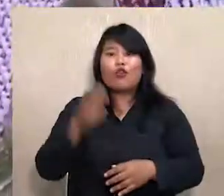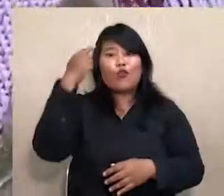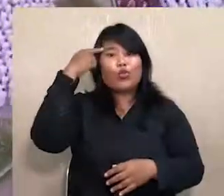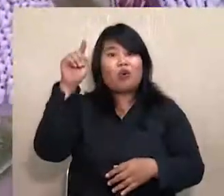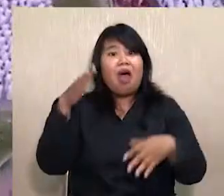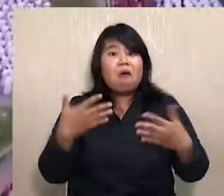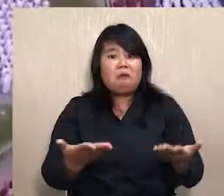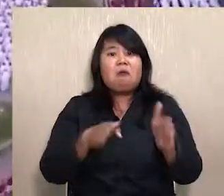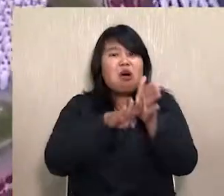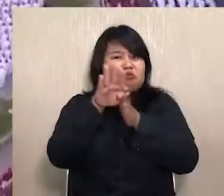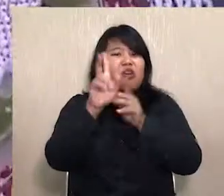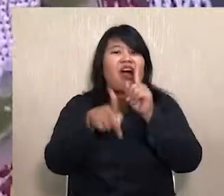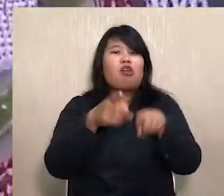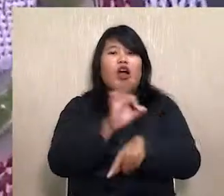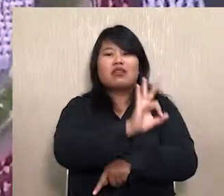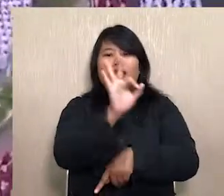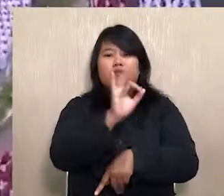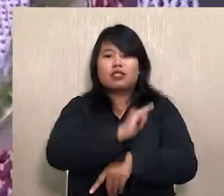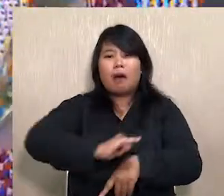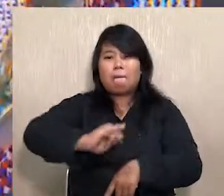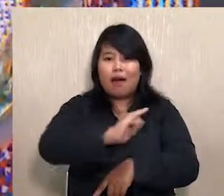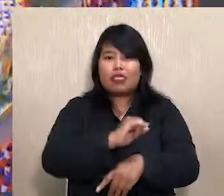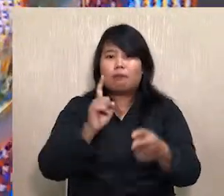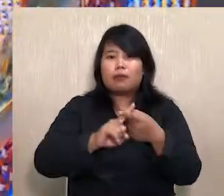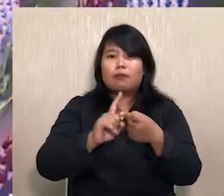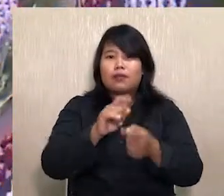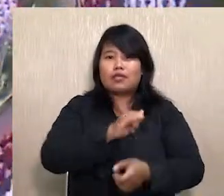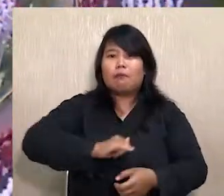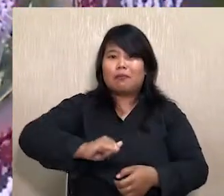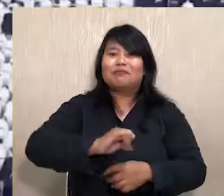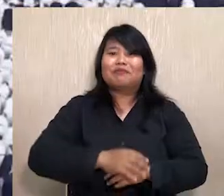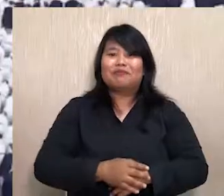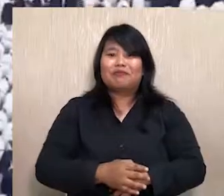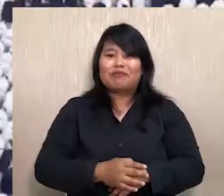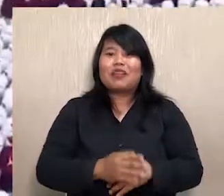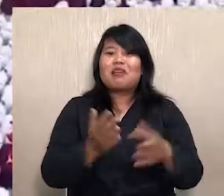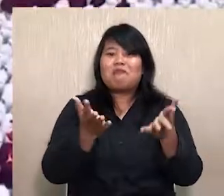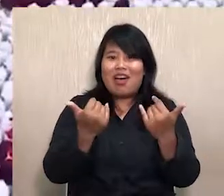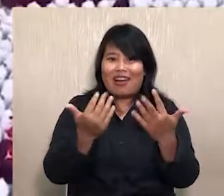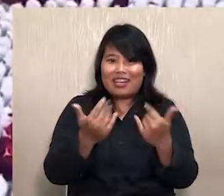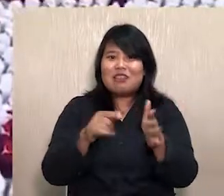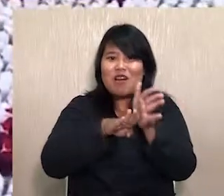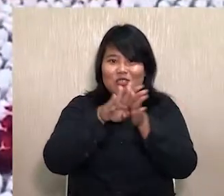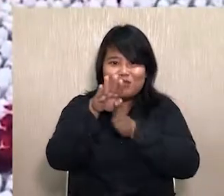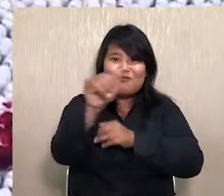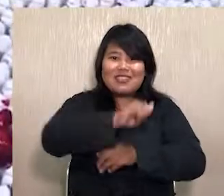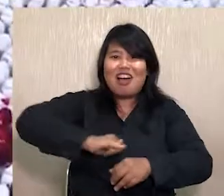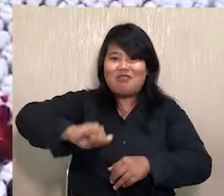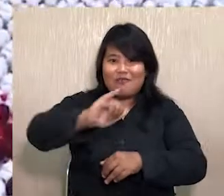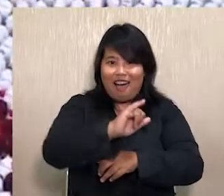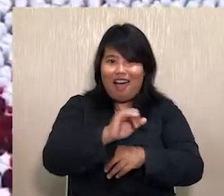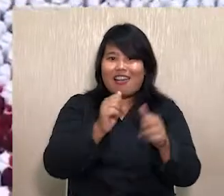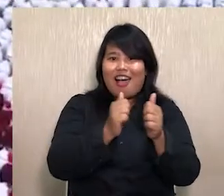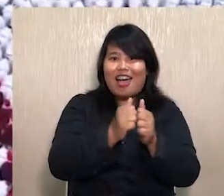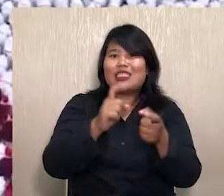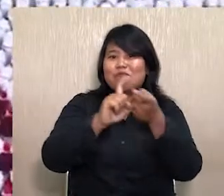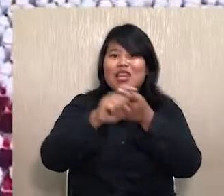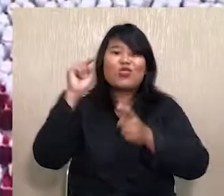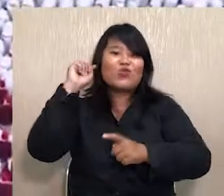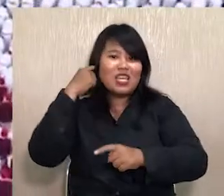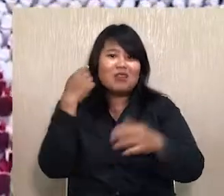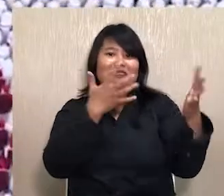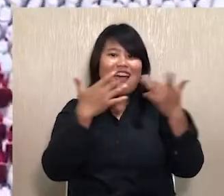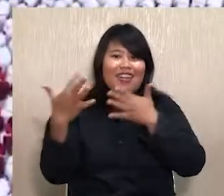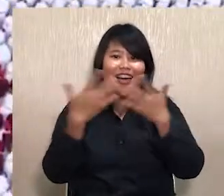Untuk apa maju jika tidak bersama-sama? Mari maju bersama dengan teman tuli merayakan Hari Bahasa Isyarat Internasional.